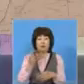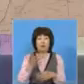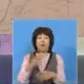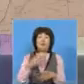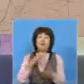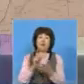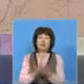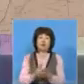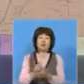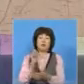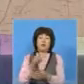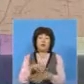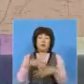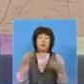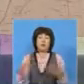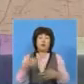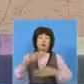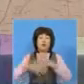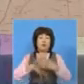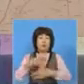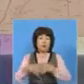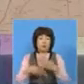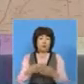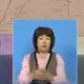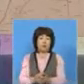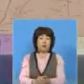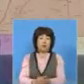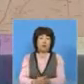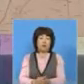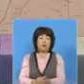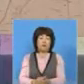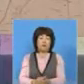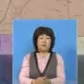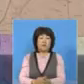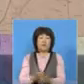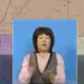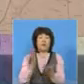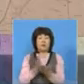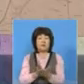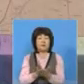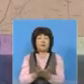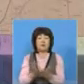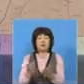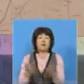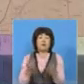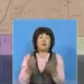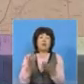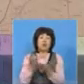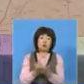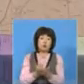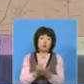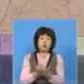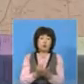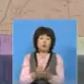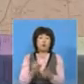задать именно больше удар на переработку, обработку. И имея наши природные ресурсы и потенциал, почему бы сейчас эти проекты